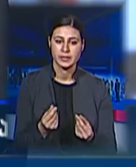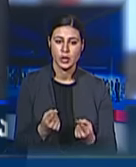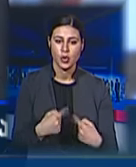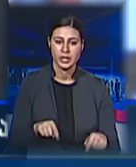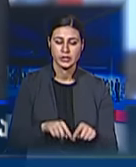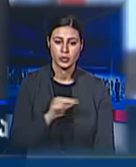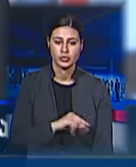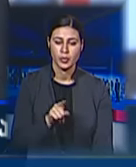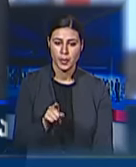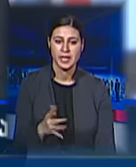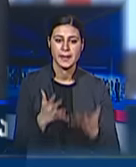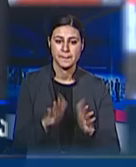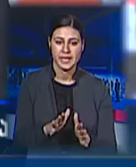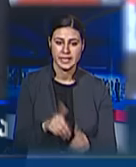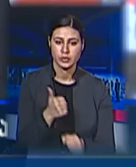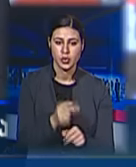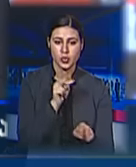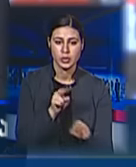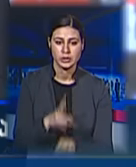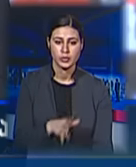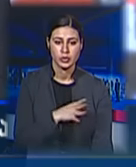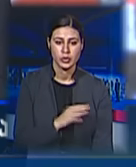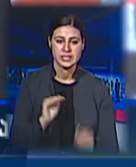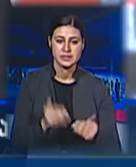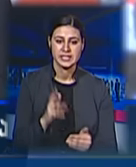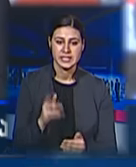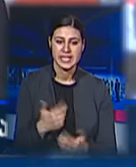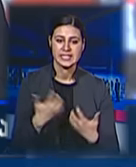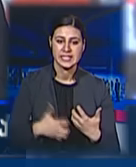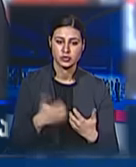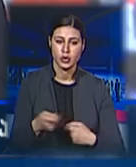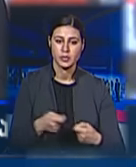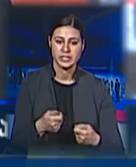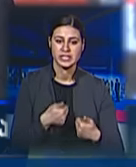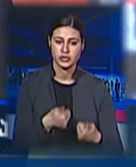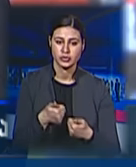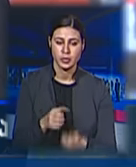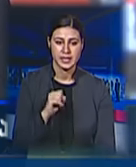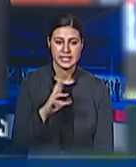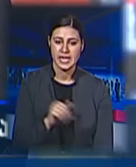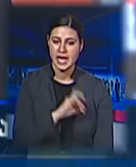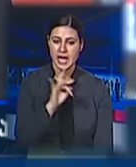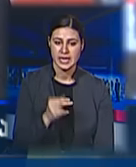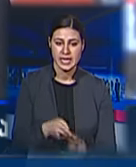ორგანიზაციებთან მუშაობა, რომ მათ უფრო მეტად აქცენტი გადაიტანონ მცირე და საშუალო ბიზნესის ხელშეწყობაზე და არა